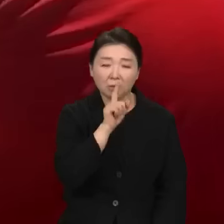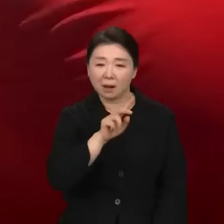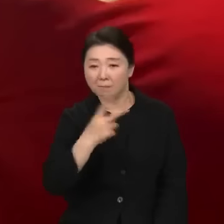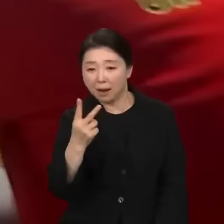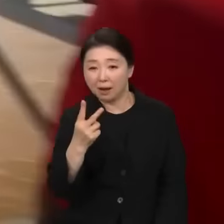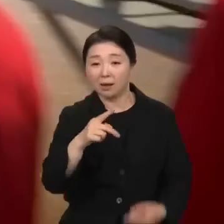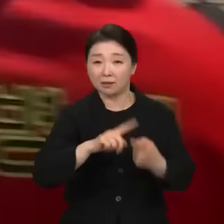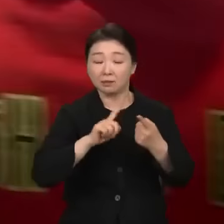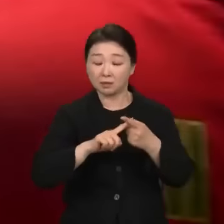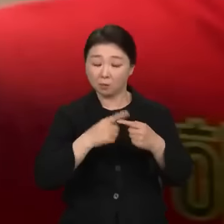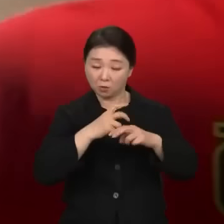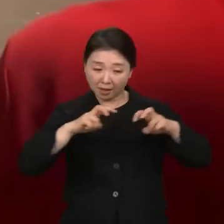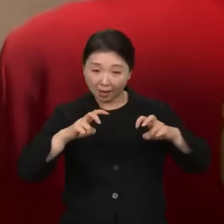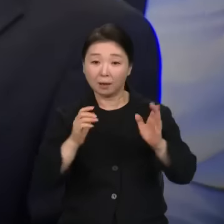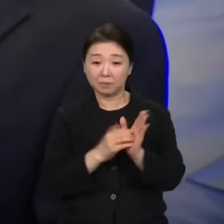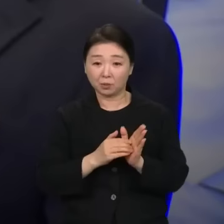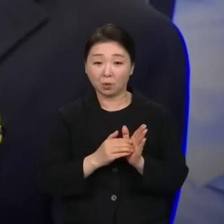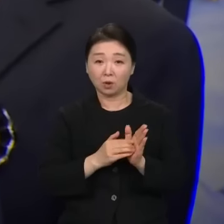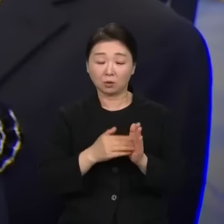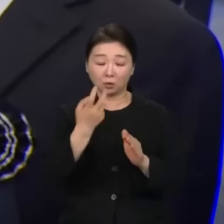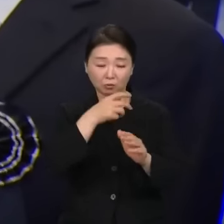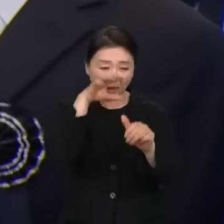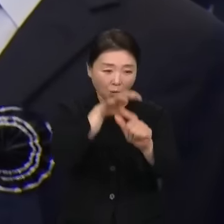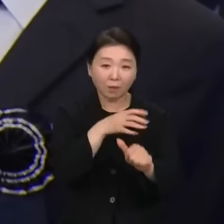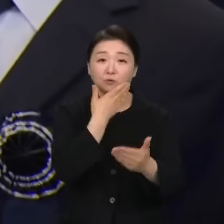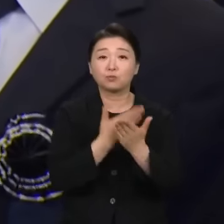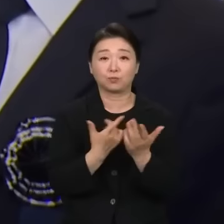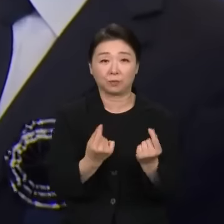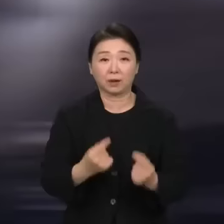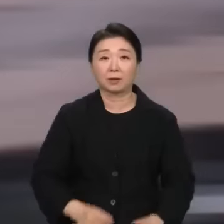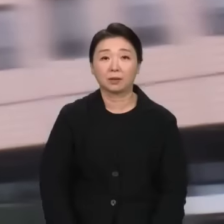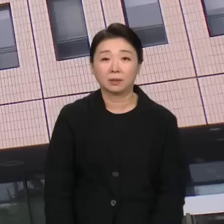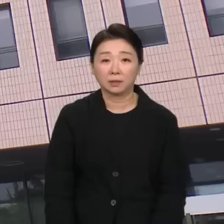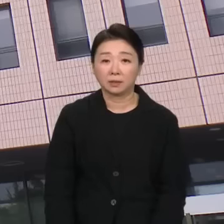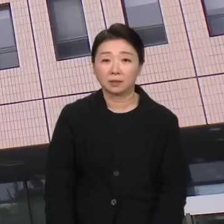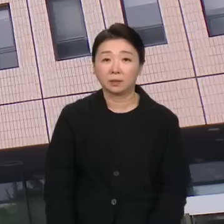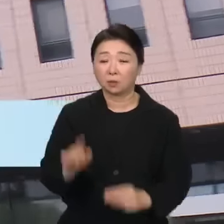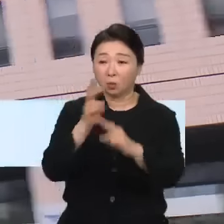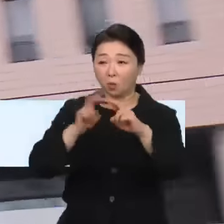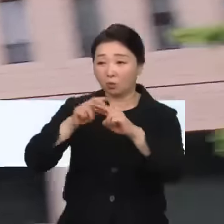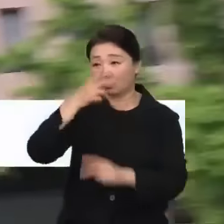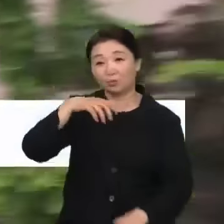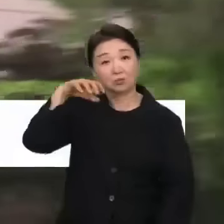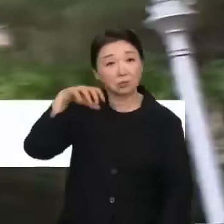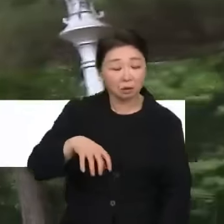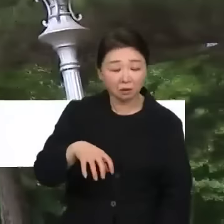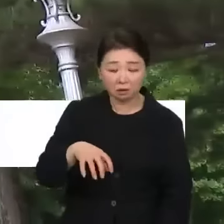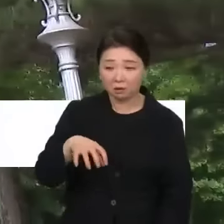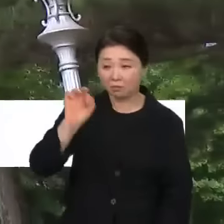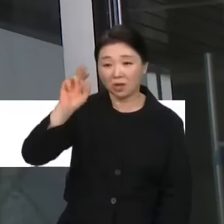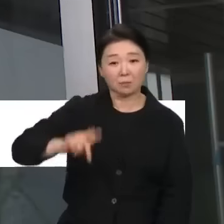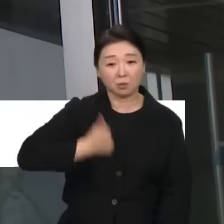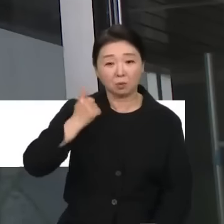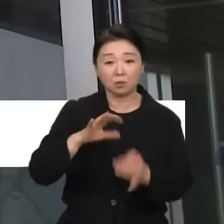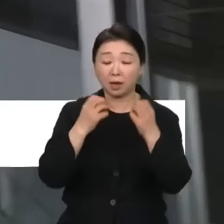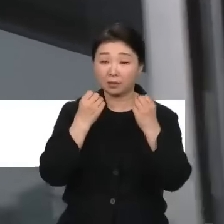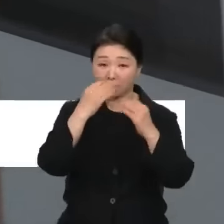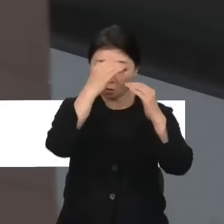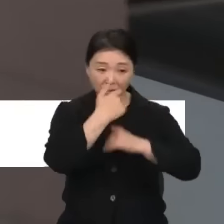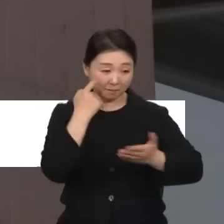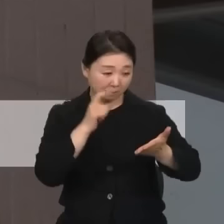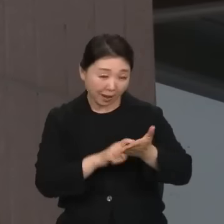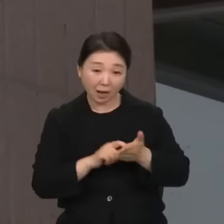것인지를 가리는 게 이번 수사 외압 의혹의 핵심입니다. 공수처가 이 VIP 경로설과 관련해 새로운 진술을 확보한 건